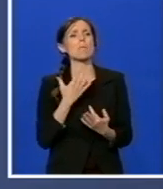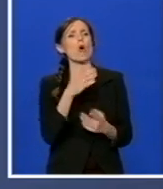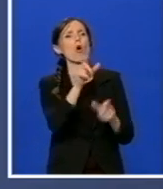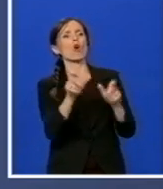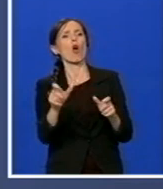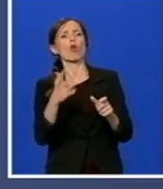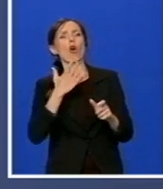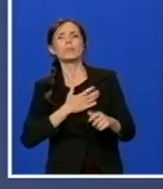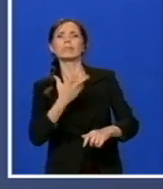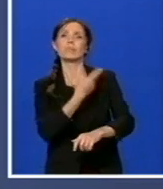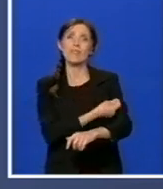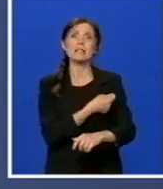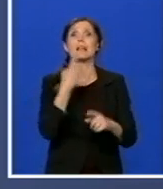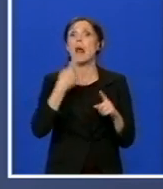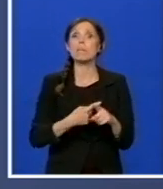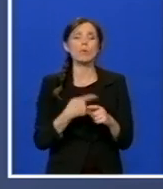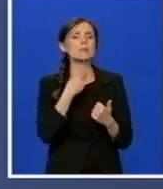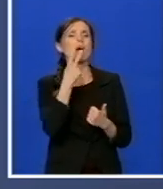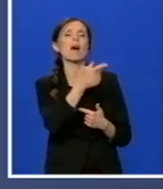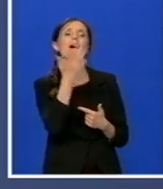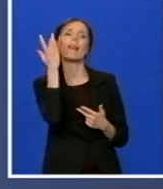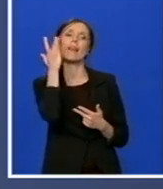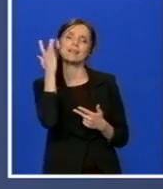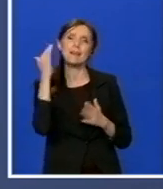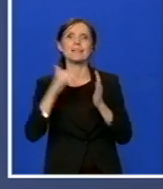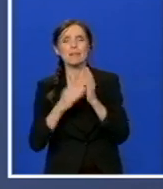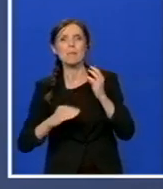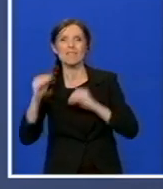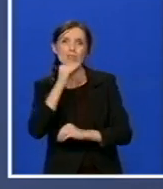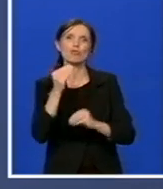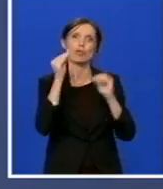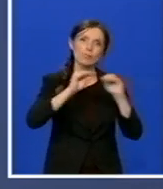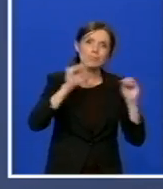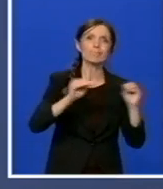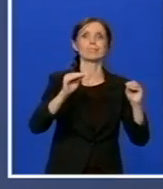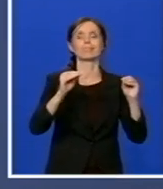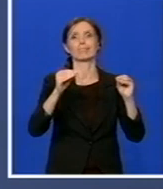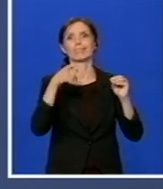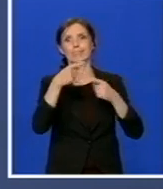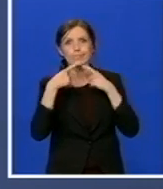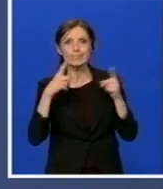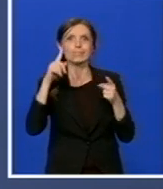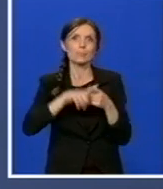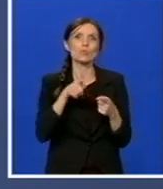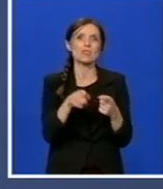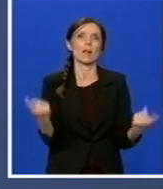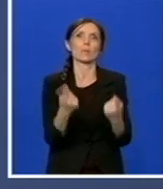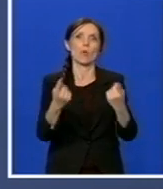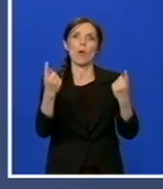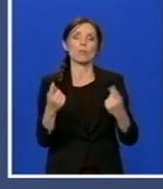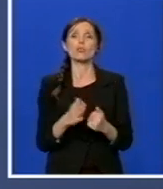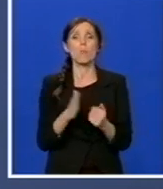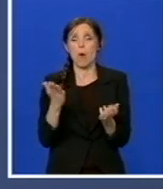za informacijama, za edukacijama i generalno za promovisanjem preventivnih aktivnosti. Tako da to nije